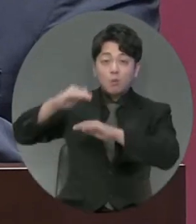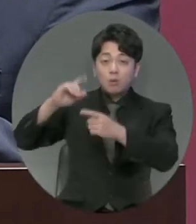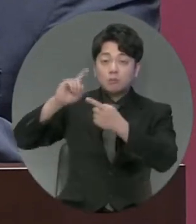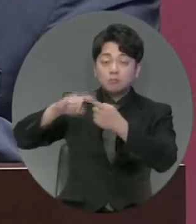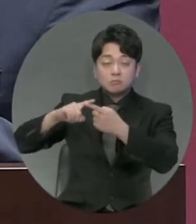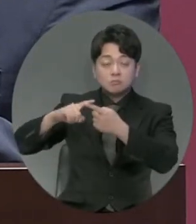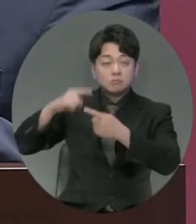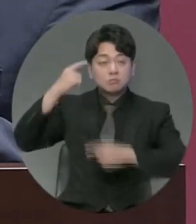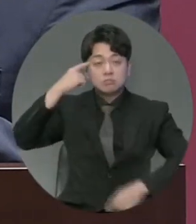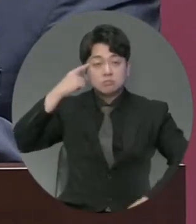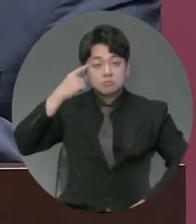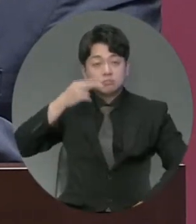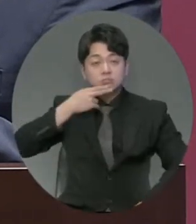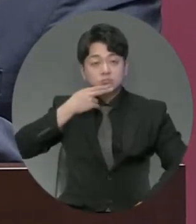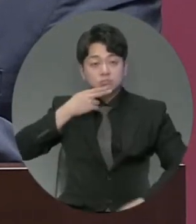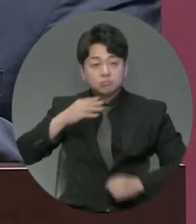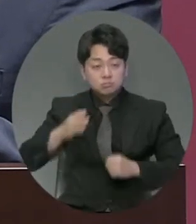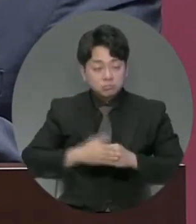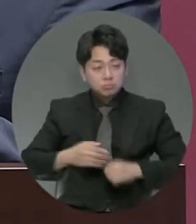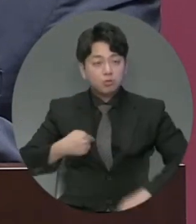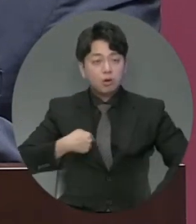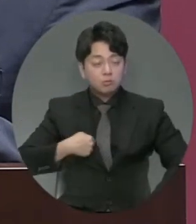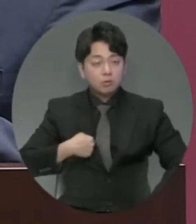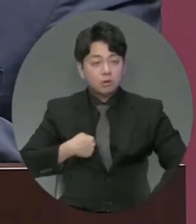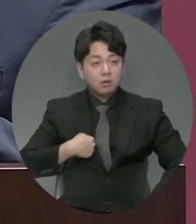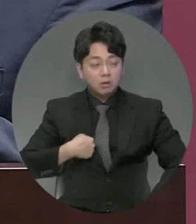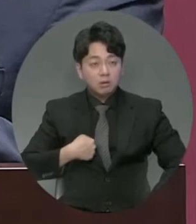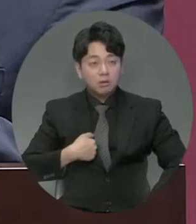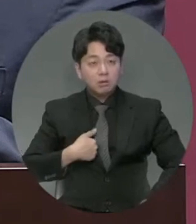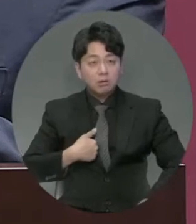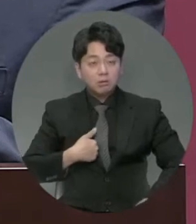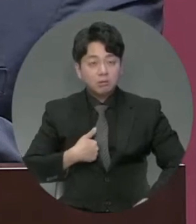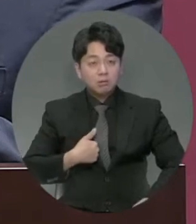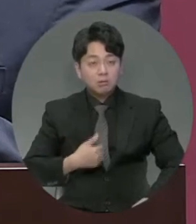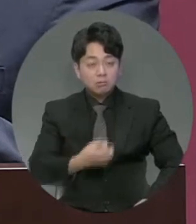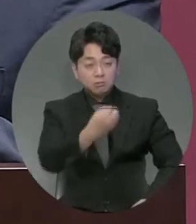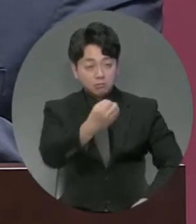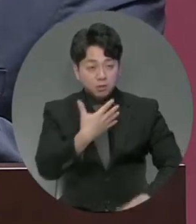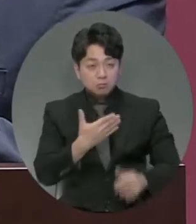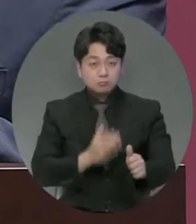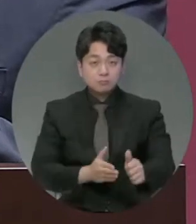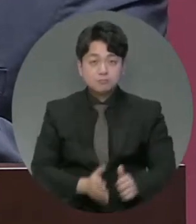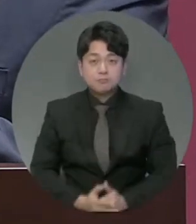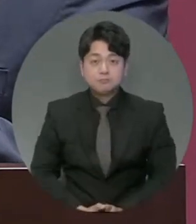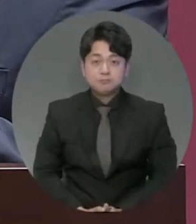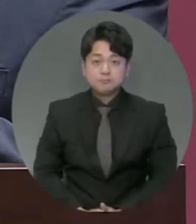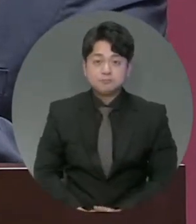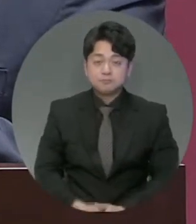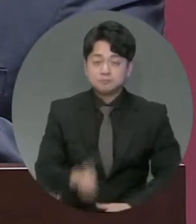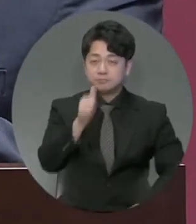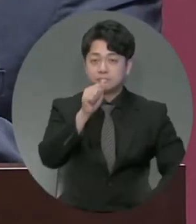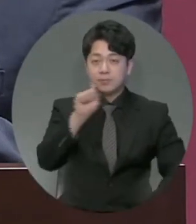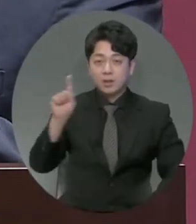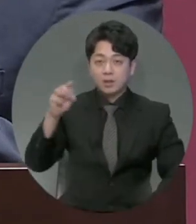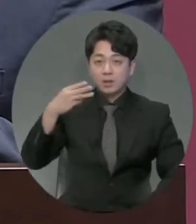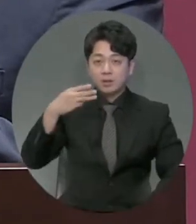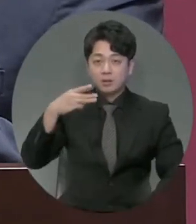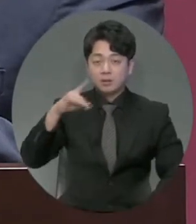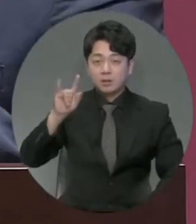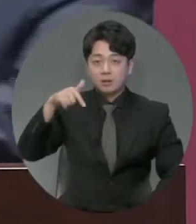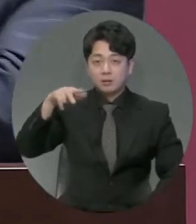그거는 의원님께서 가르쳐 주시면 아주 감사히 받겠습니다. 하태경 의원이 권영세 장관한테 질문할